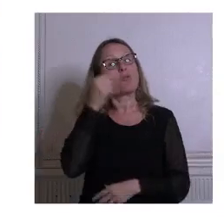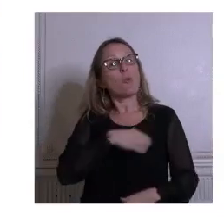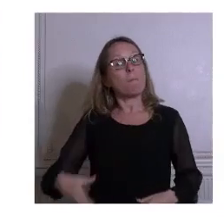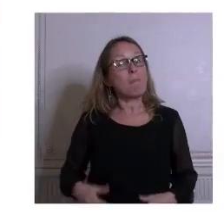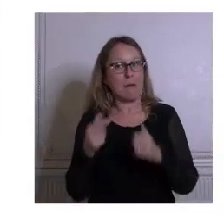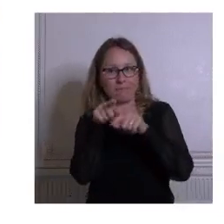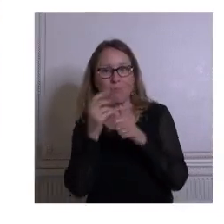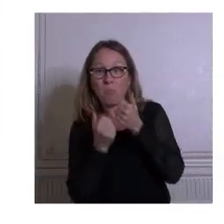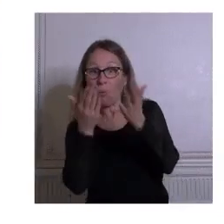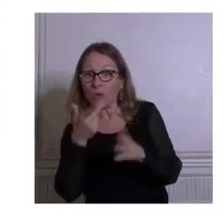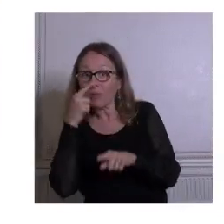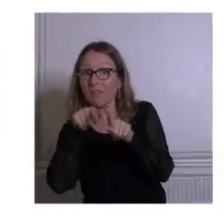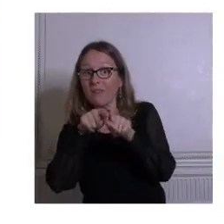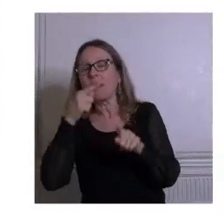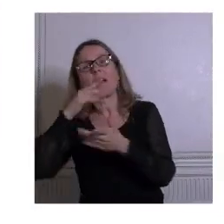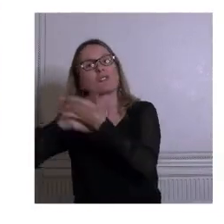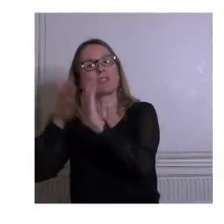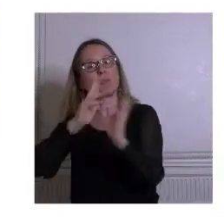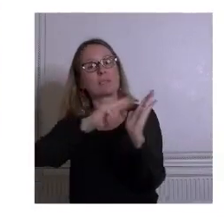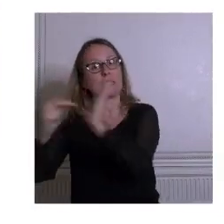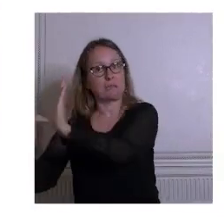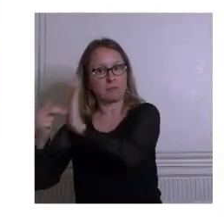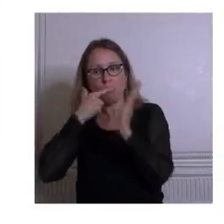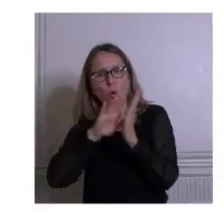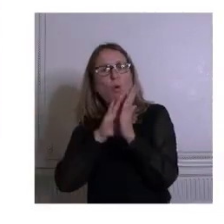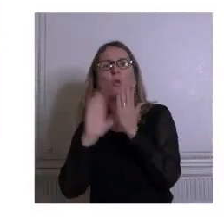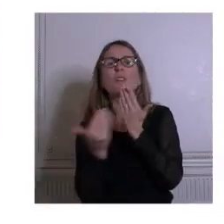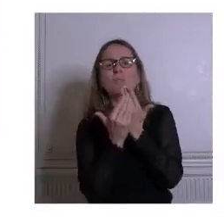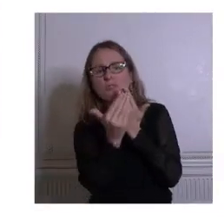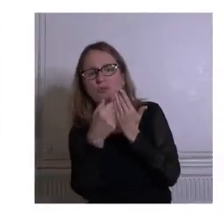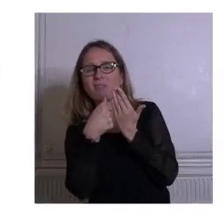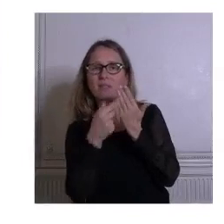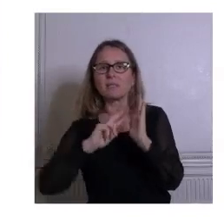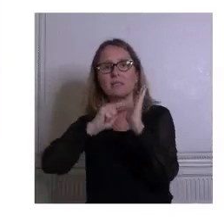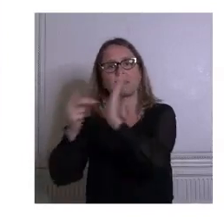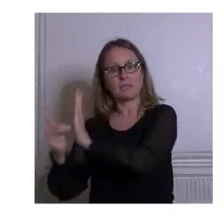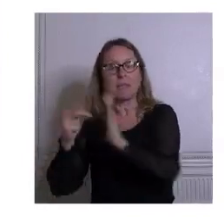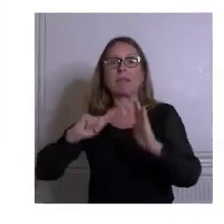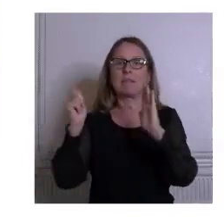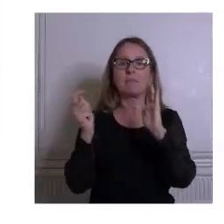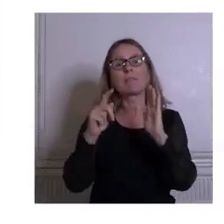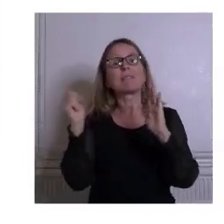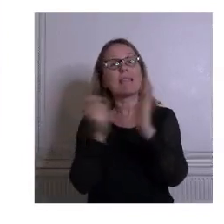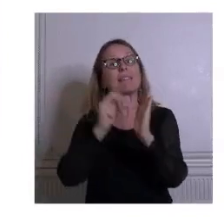Ah non, pas du tout, je vous rassure. Non, je ne vous dirai pas sur quoi je suis assis.